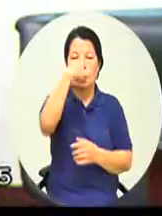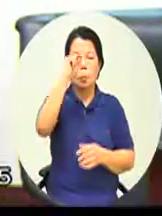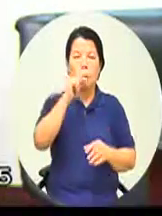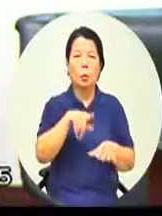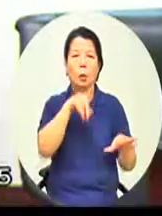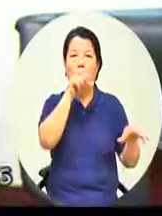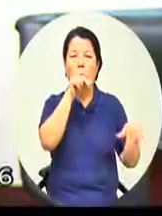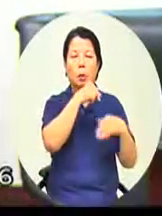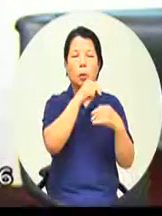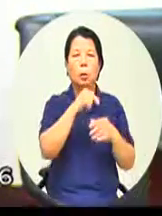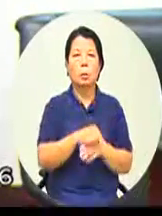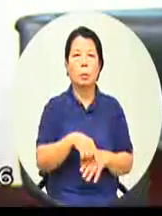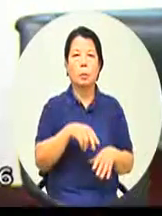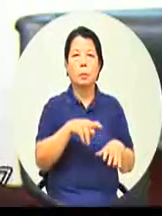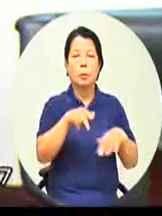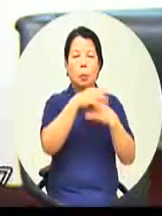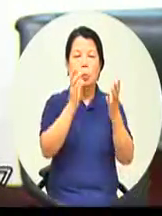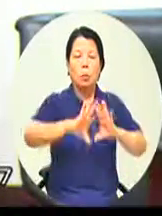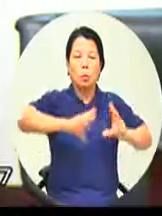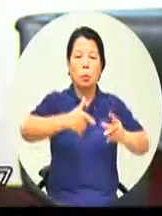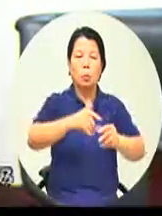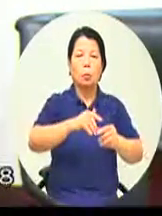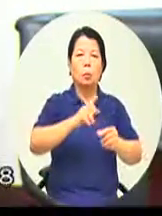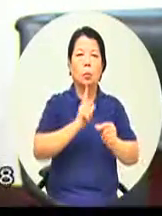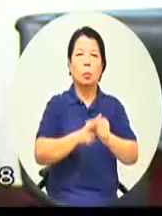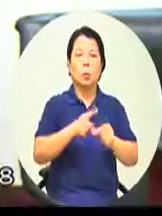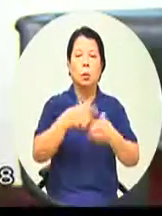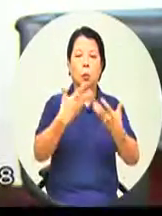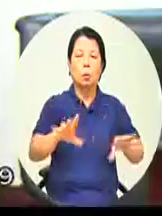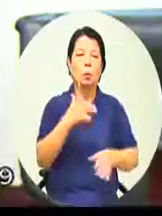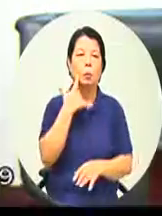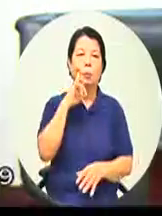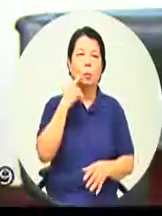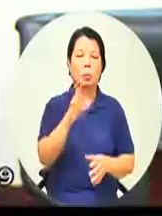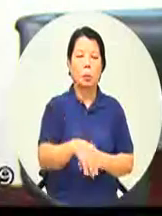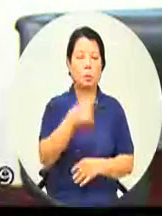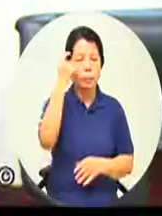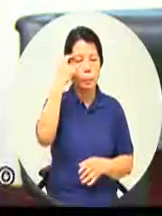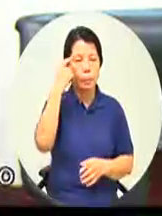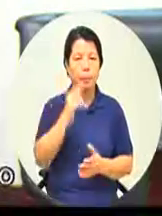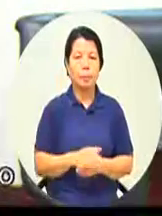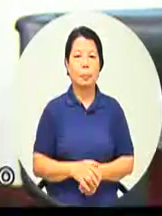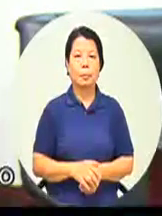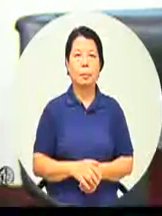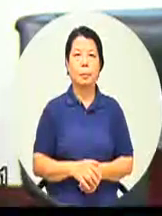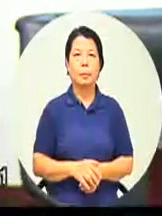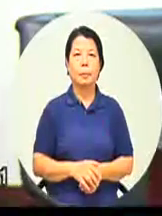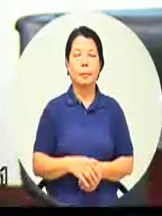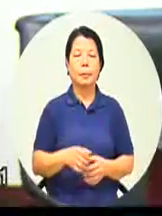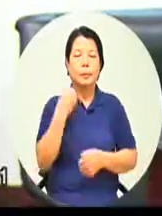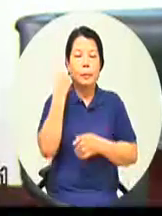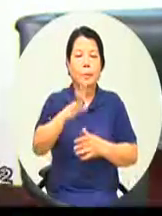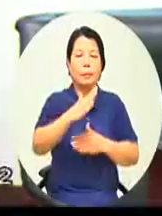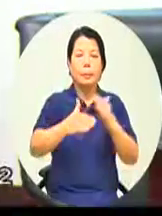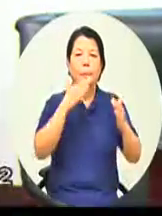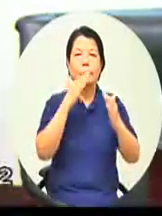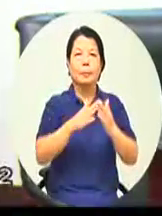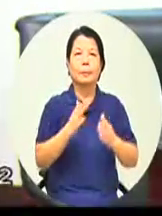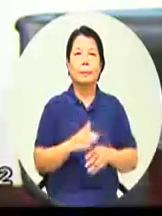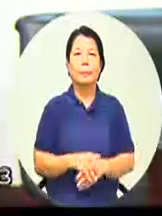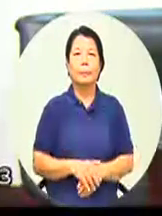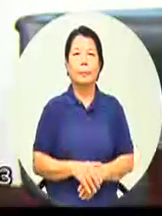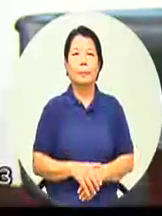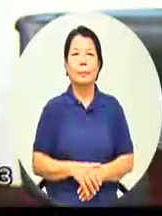中，真侪咱的家长咧，他们的观念就是讲，哦，新的学校，新的学